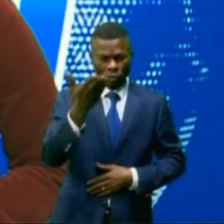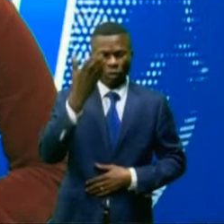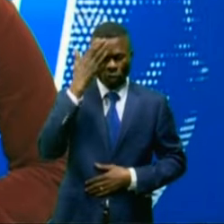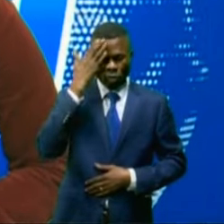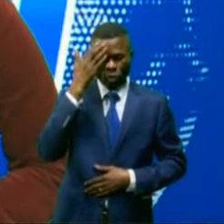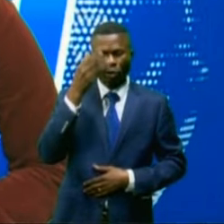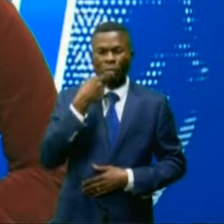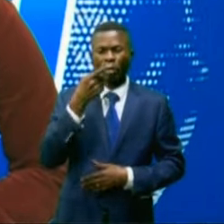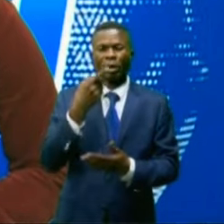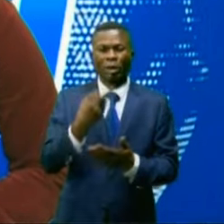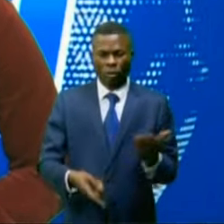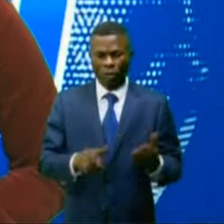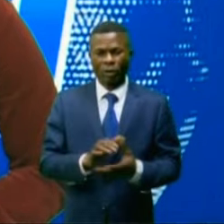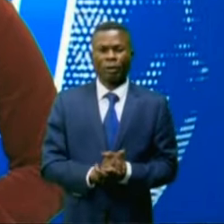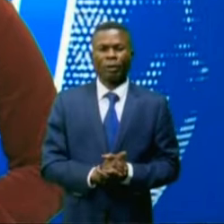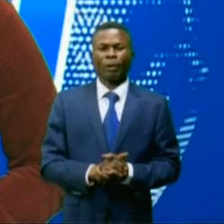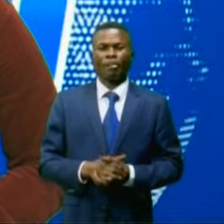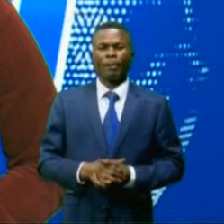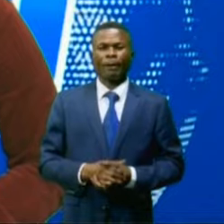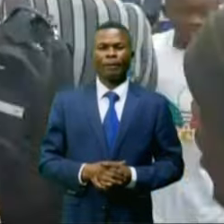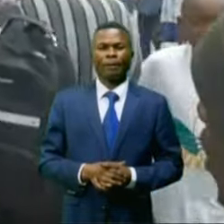la capitale Kinshasa. Reportage.